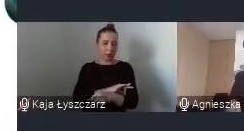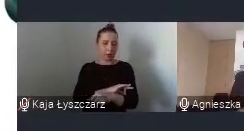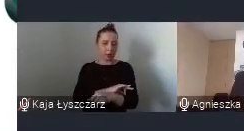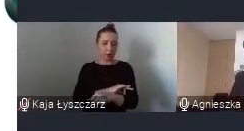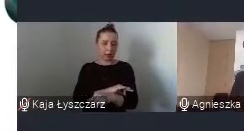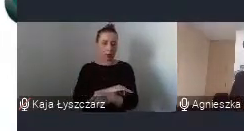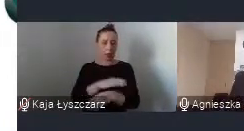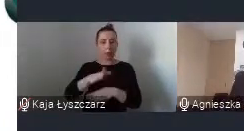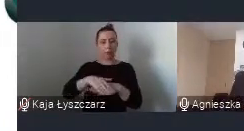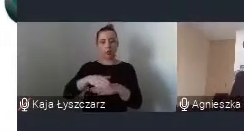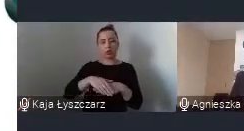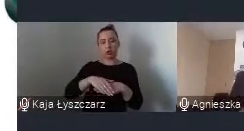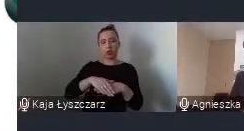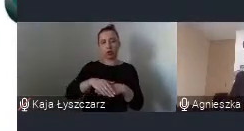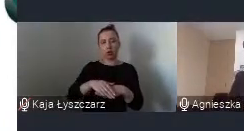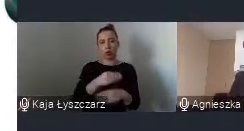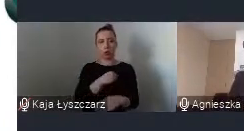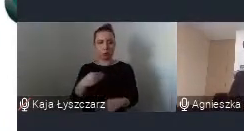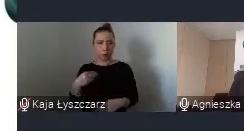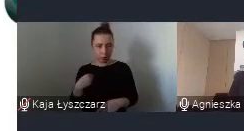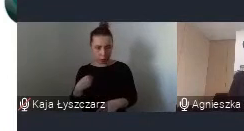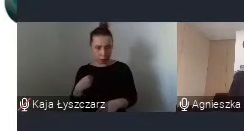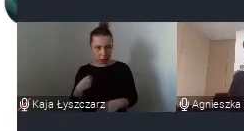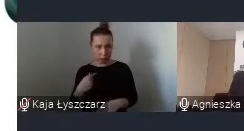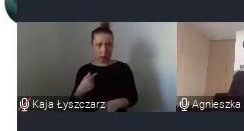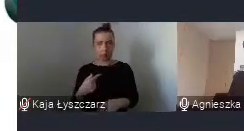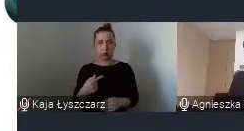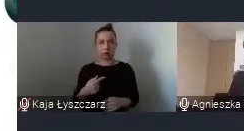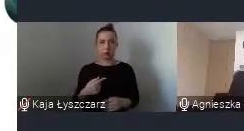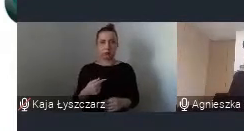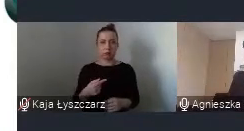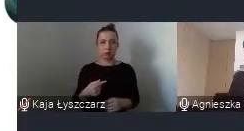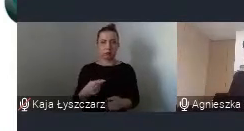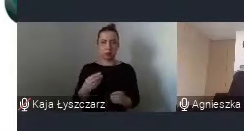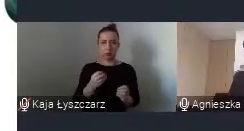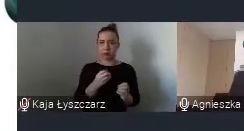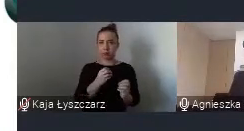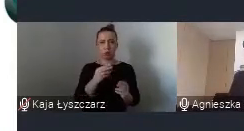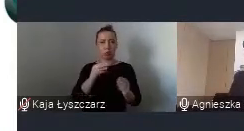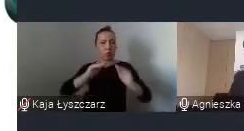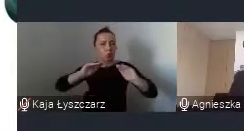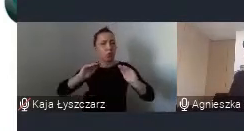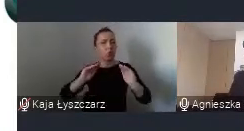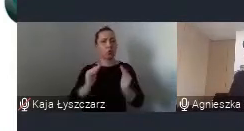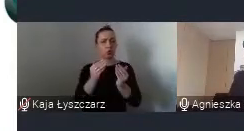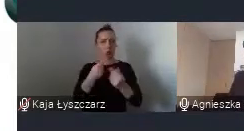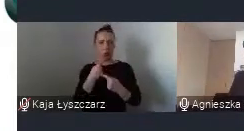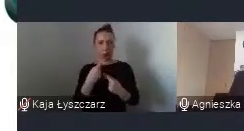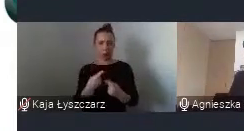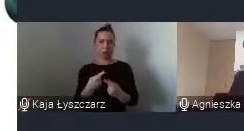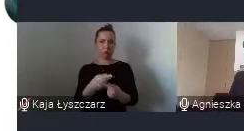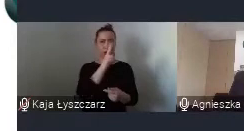Europy Centralnej i Wschodniej. Ja dosłownie przebiegnę przez nie,